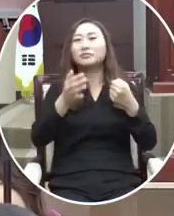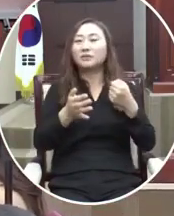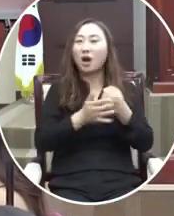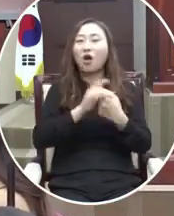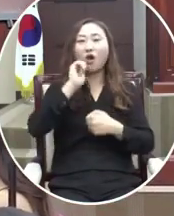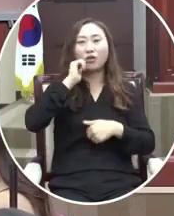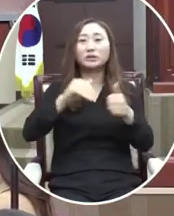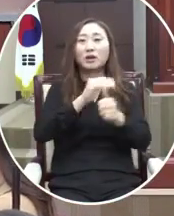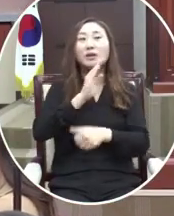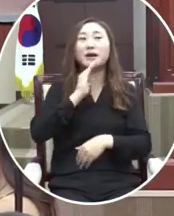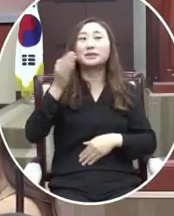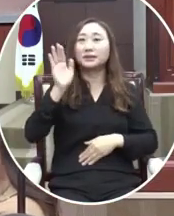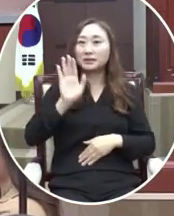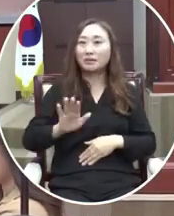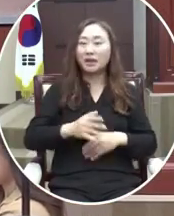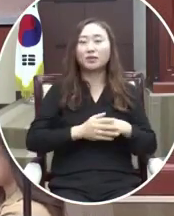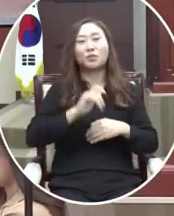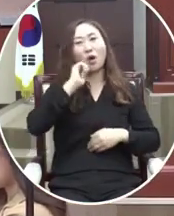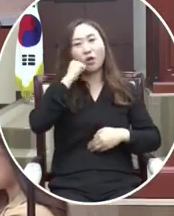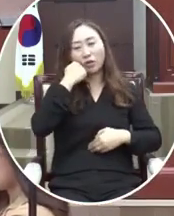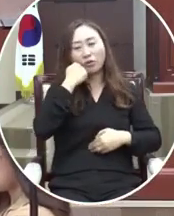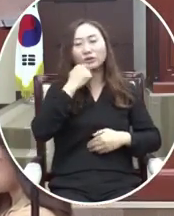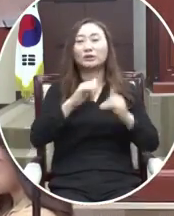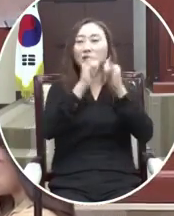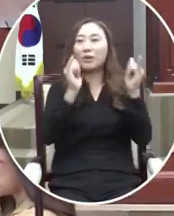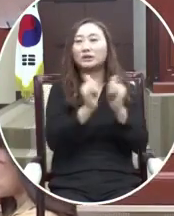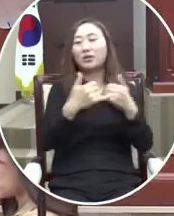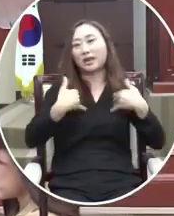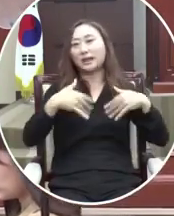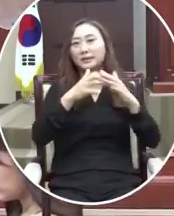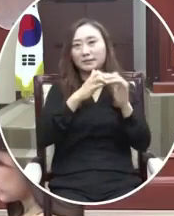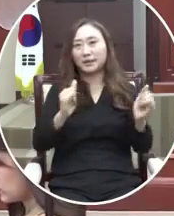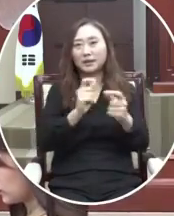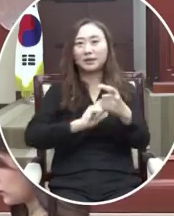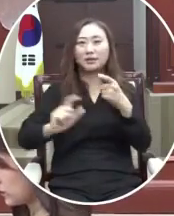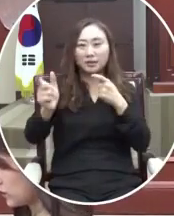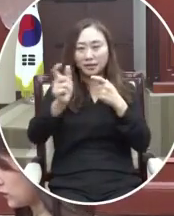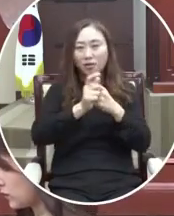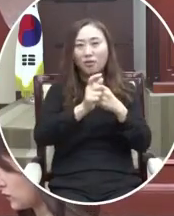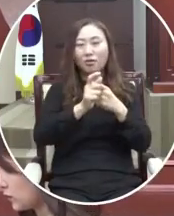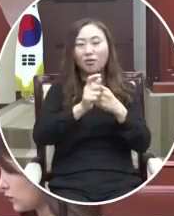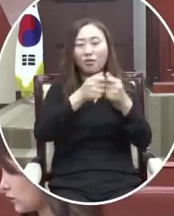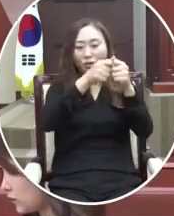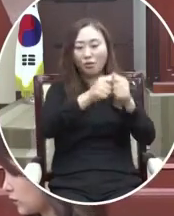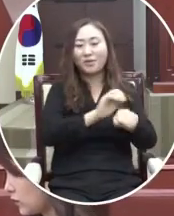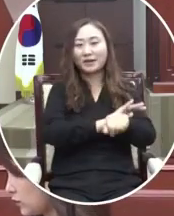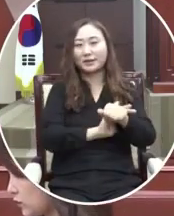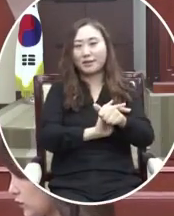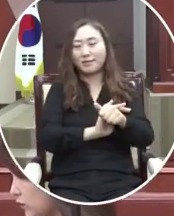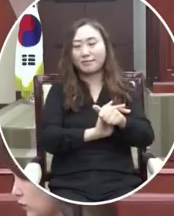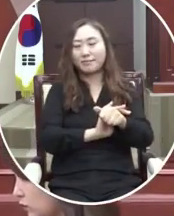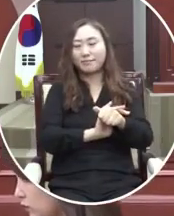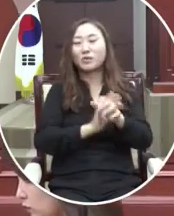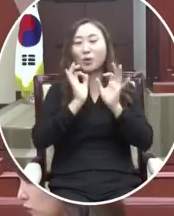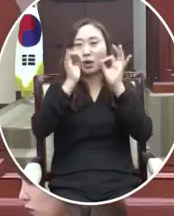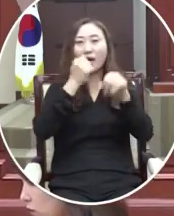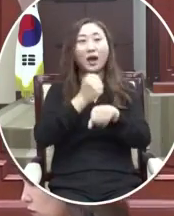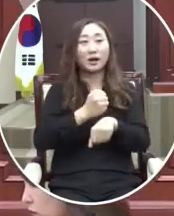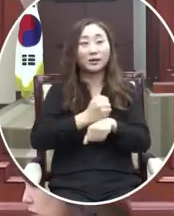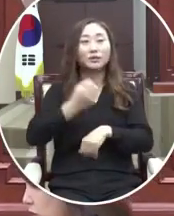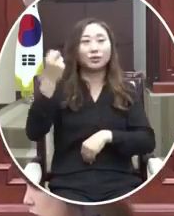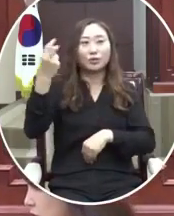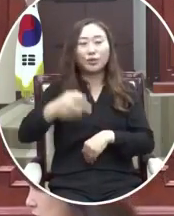어려운 재정 여건이지만 치약 계층 지원과 사회적 약자 보은 더욱 특게 챙기도록 하겠습니다